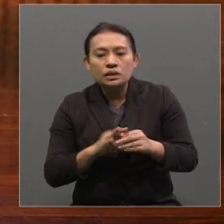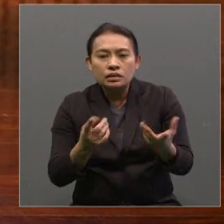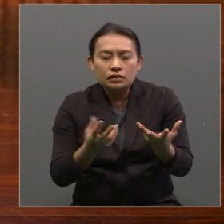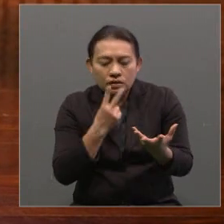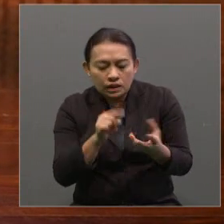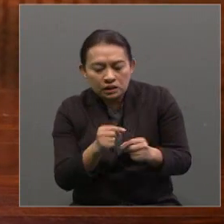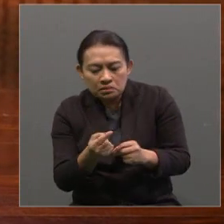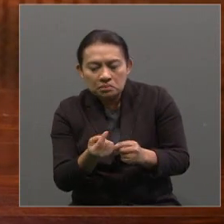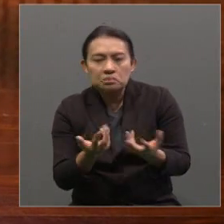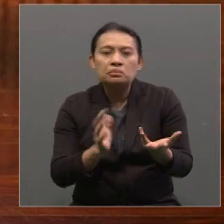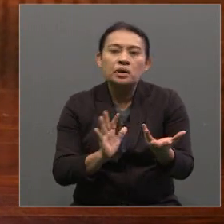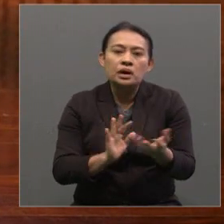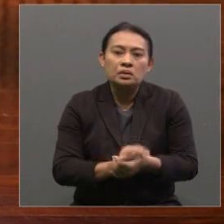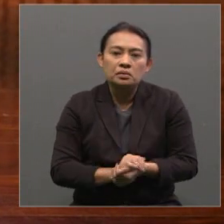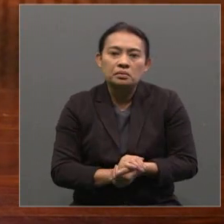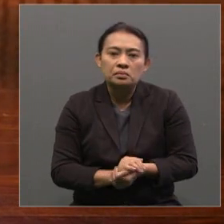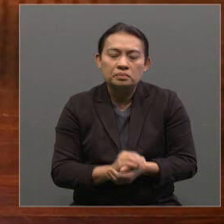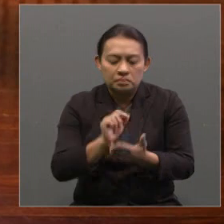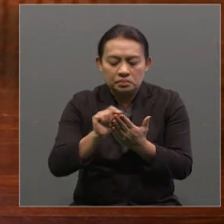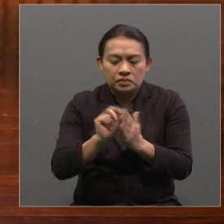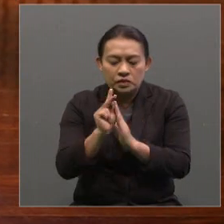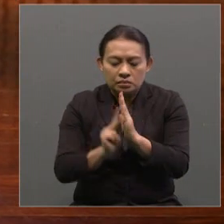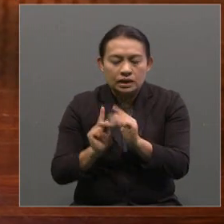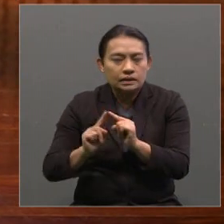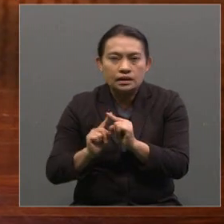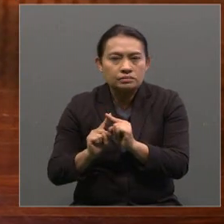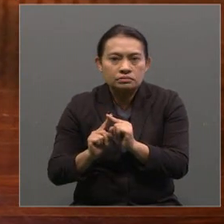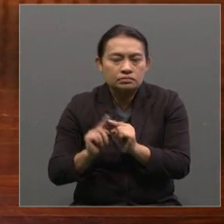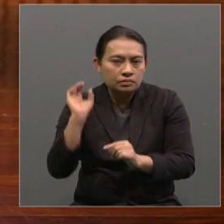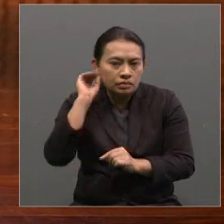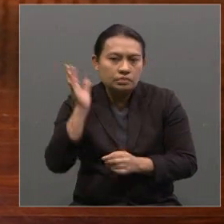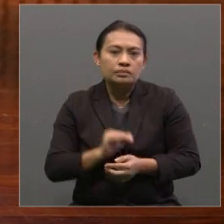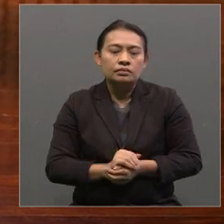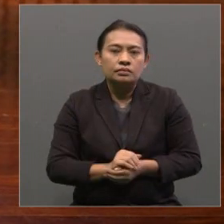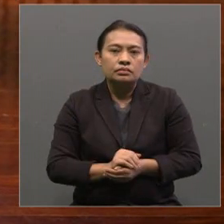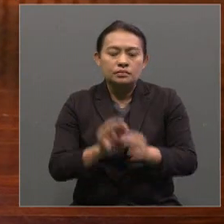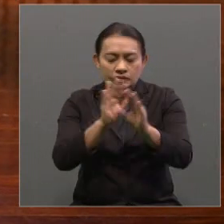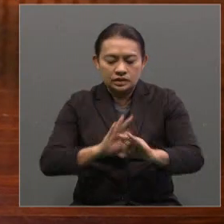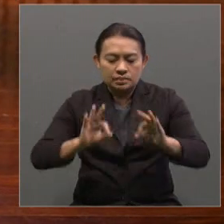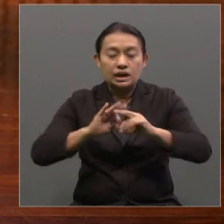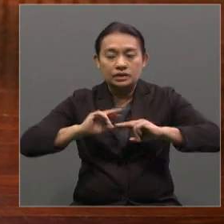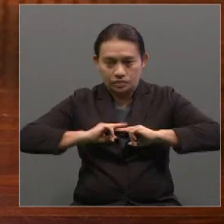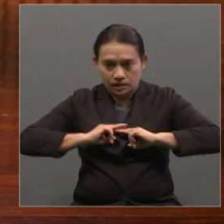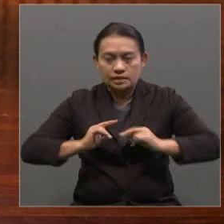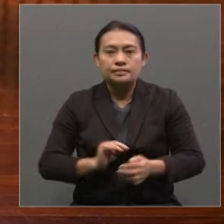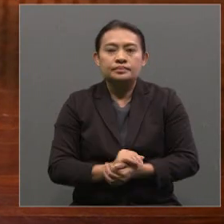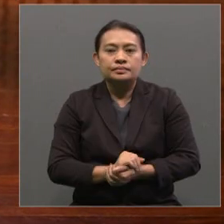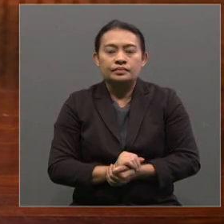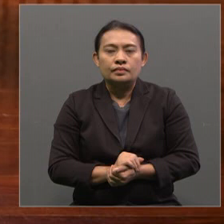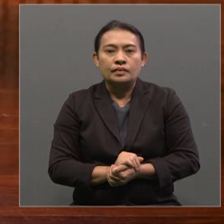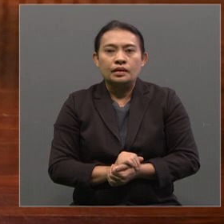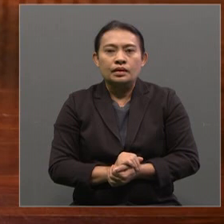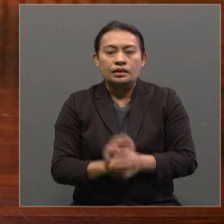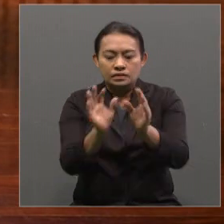แล้วนะครับผมไม่ค่อยเชื่อเรื่องเขียนกฎหมายอะไรทั้งนั้นแหละแต่ผมคิดว่ามันทำได้จากตัวเองแล้วการทำได้จากตัวเองที่ง่ายที่สุดก็